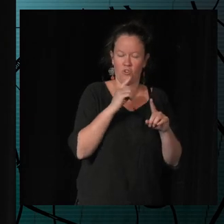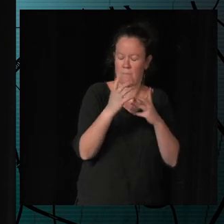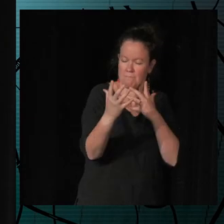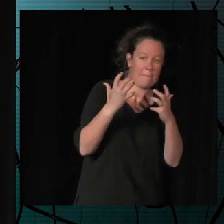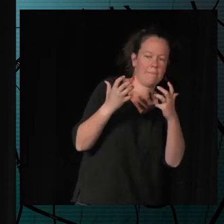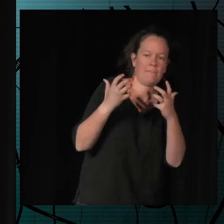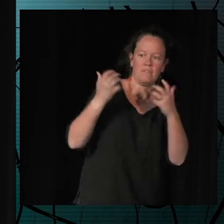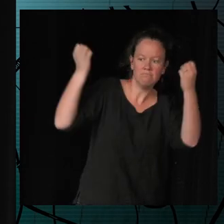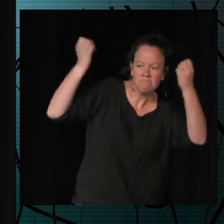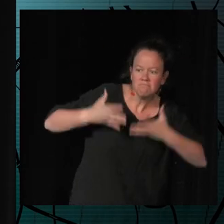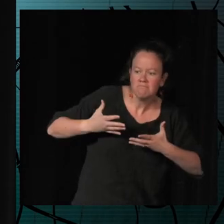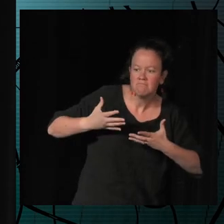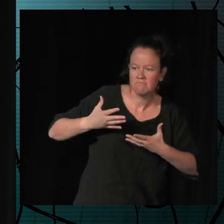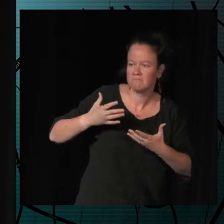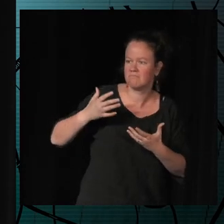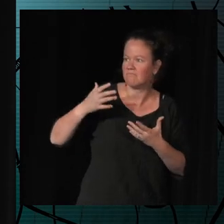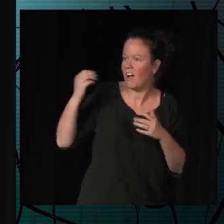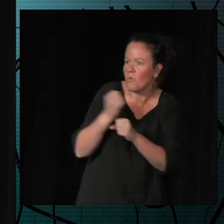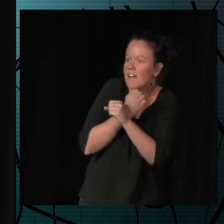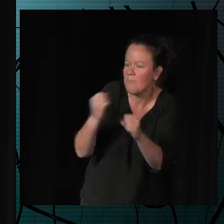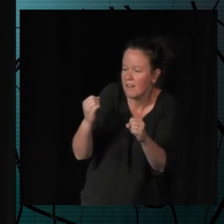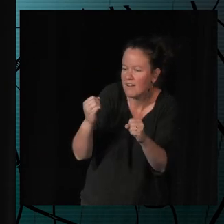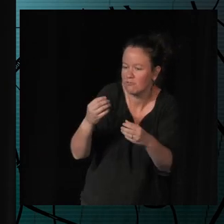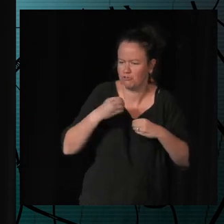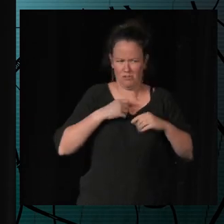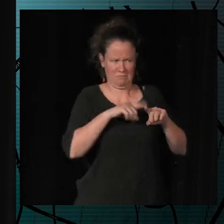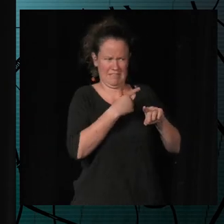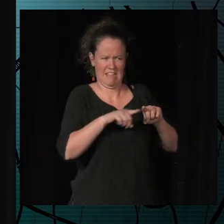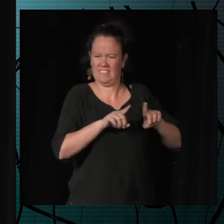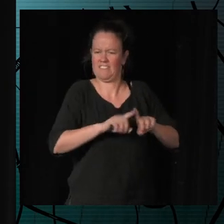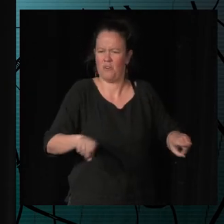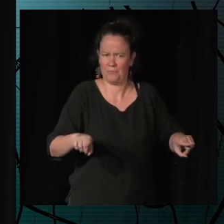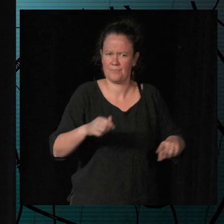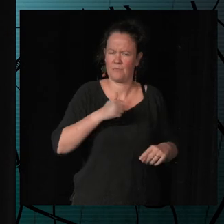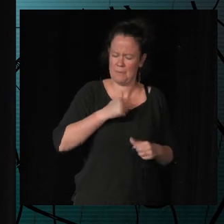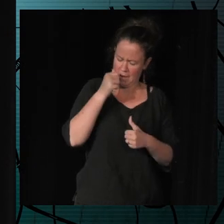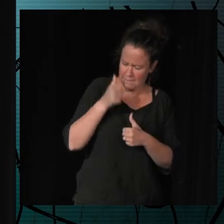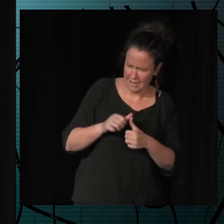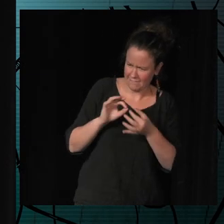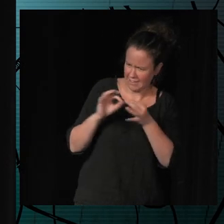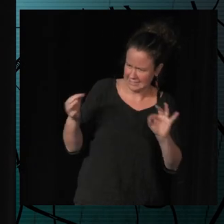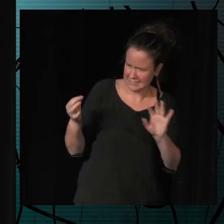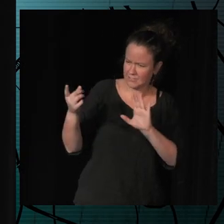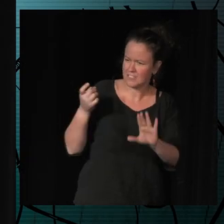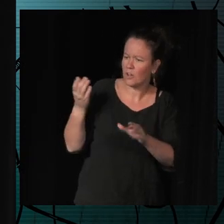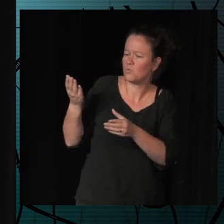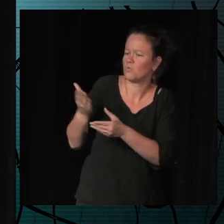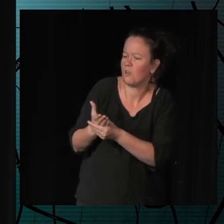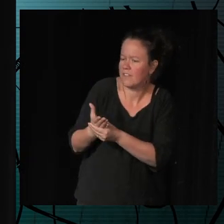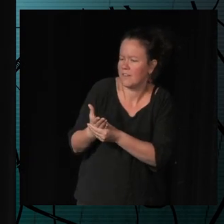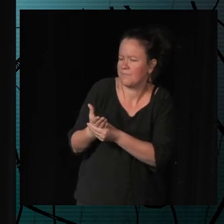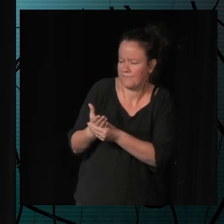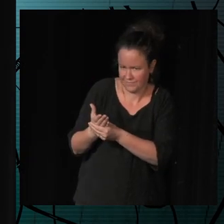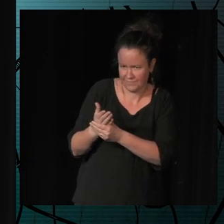peut éventuellement faire barrage au bizarre je pense à une phrase qui m'avait plutôt marqué quand je l'avais entendu C dans un documentaire consacré à vilm